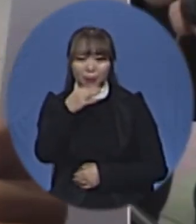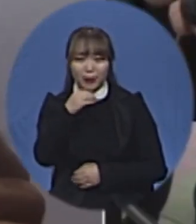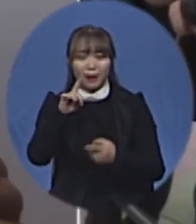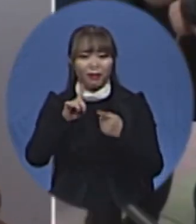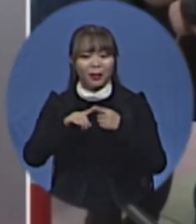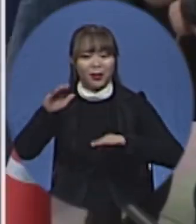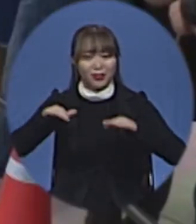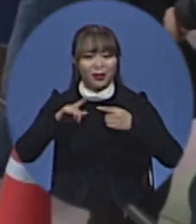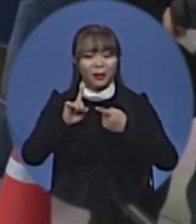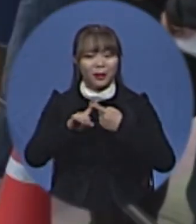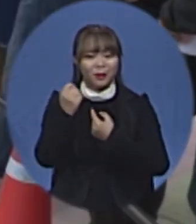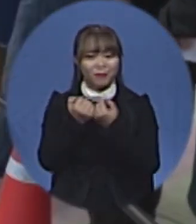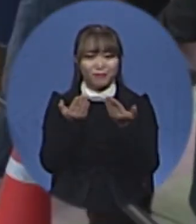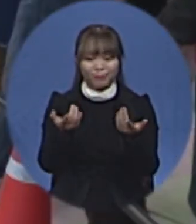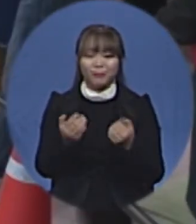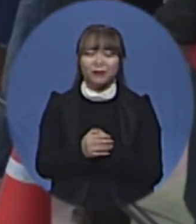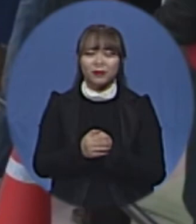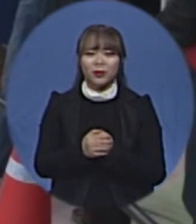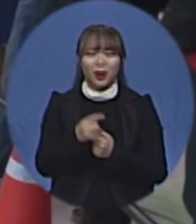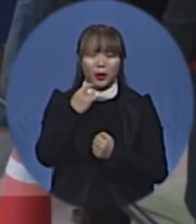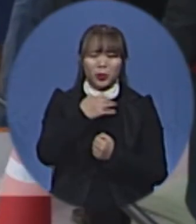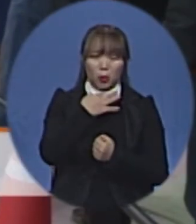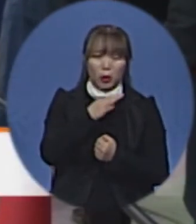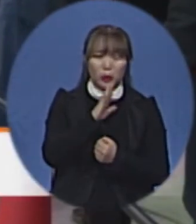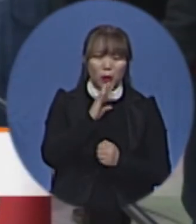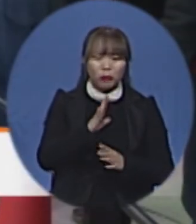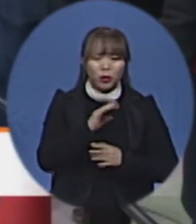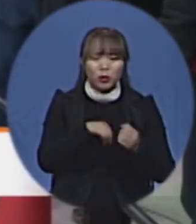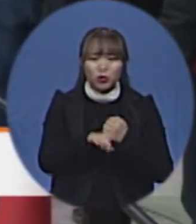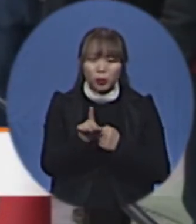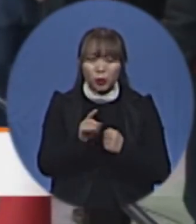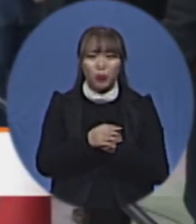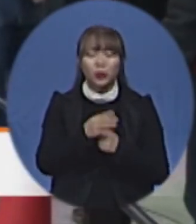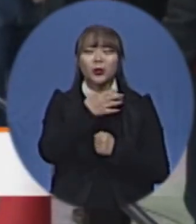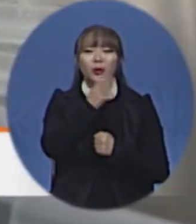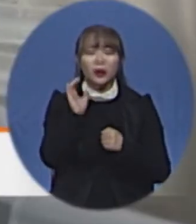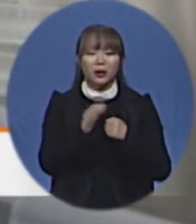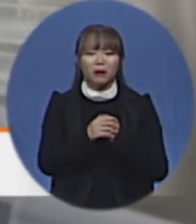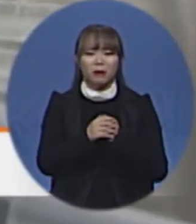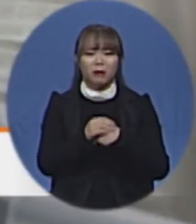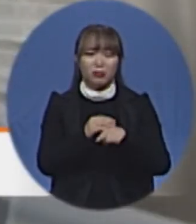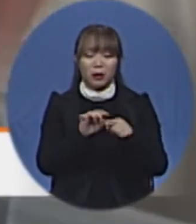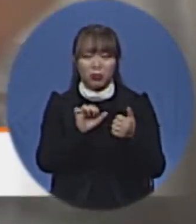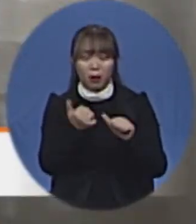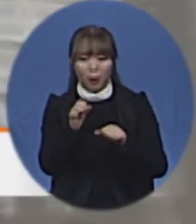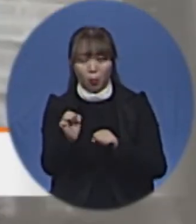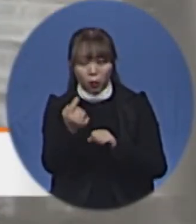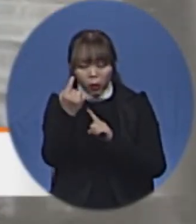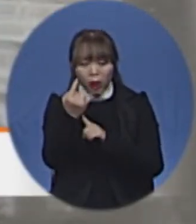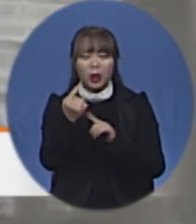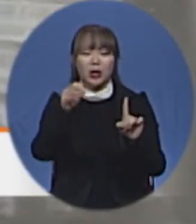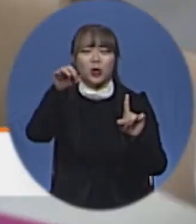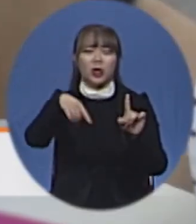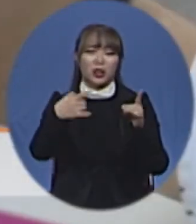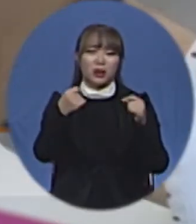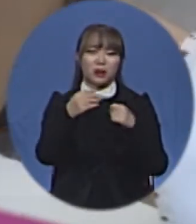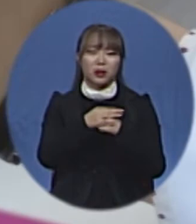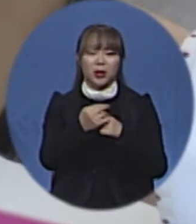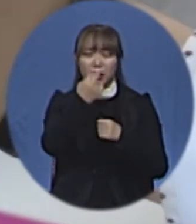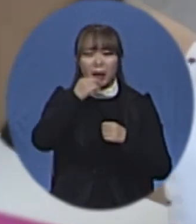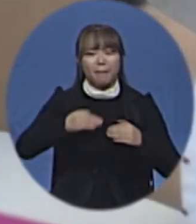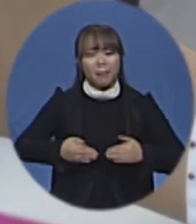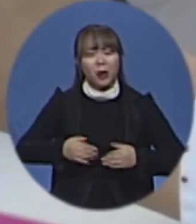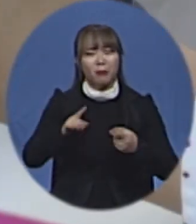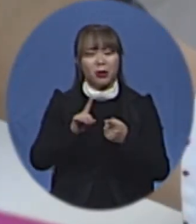적이 있었는데요. 독감이 진짜 무서운 이유는 노인들의 사망 원인 1위를 차지하는 폐렴이